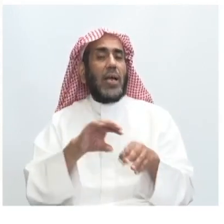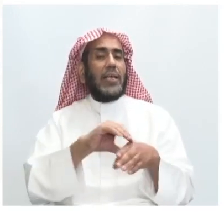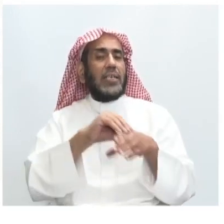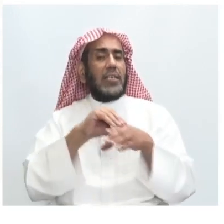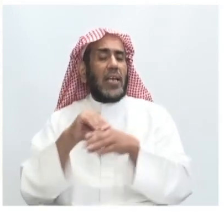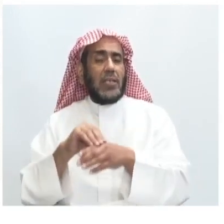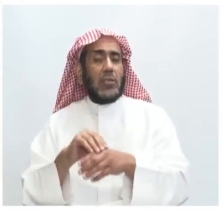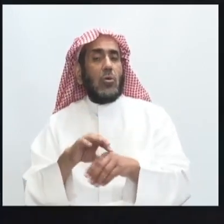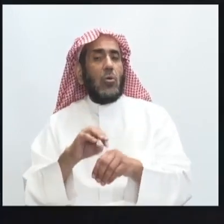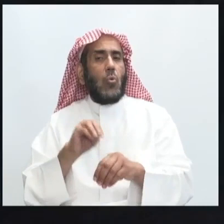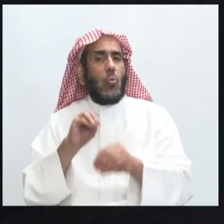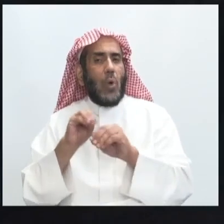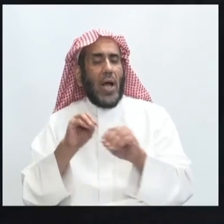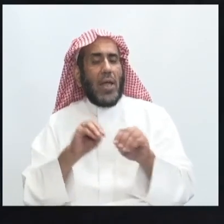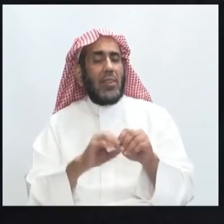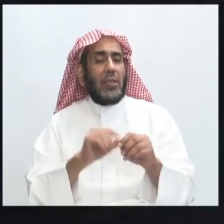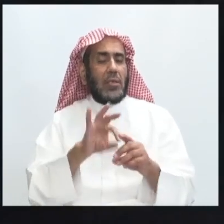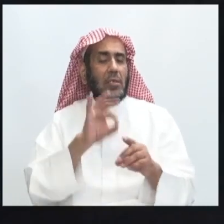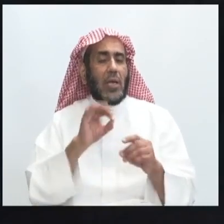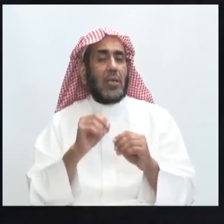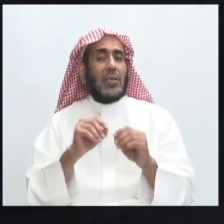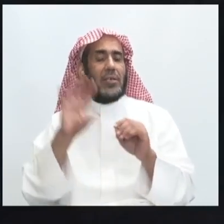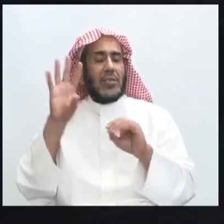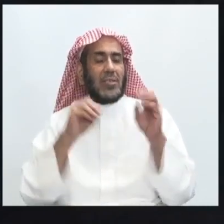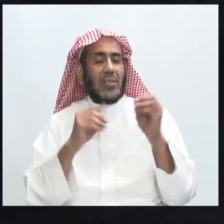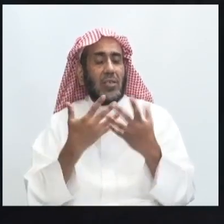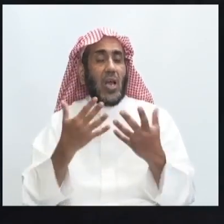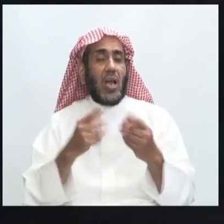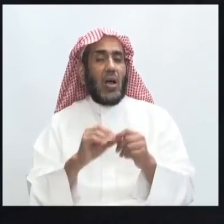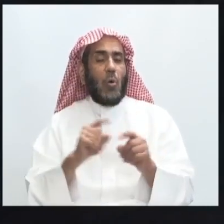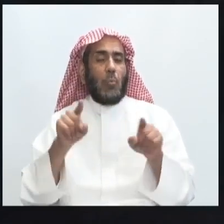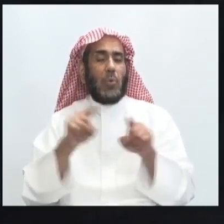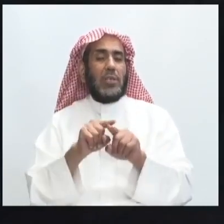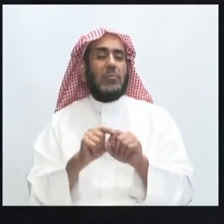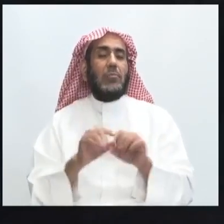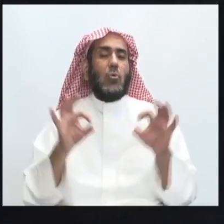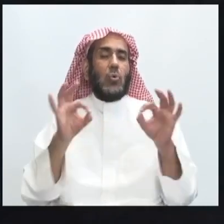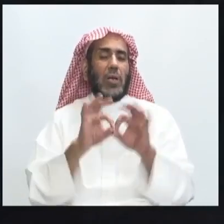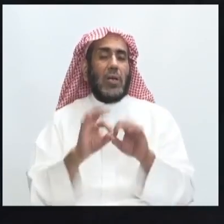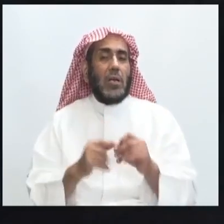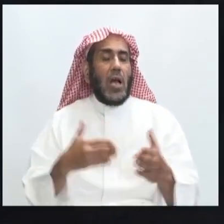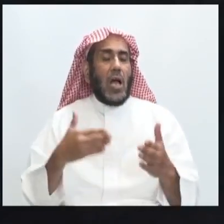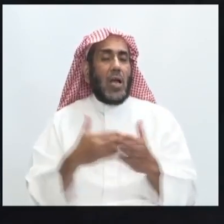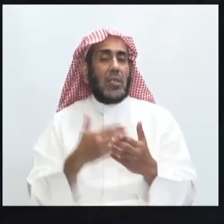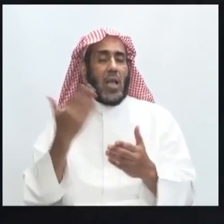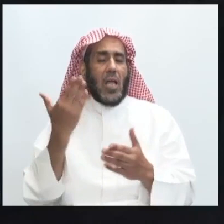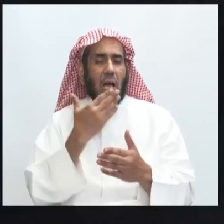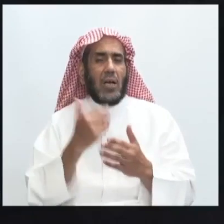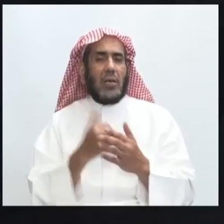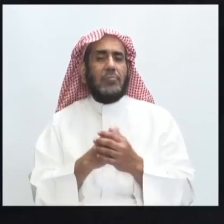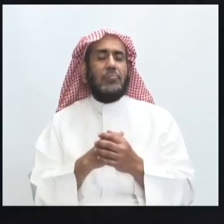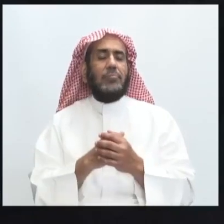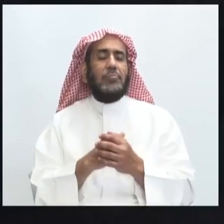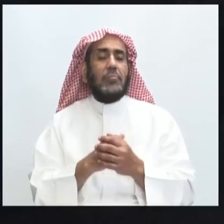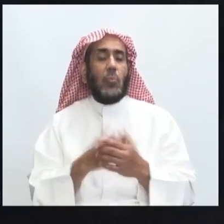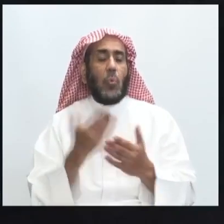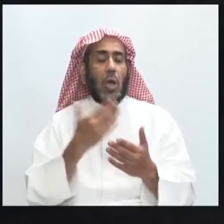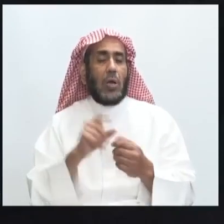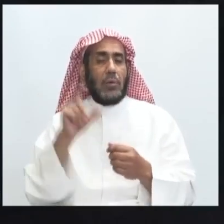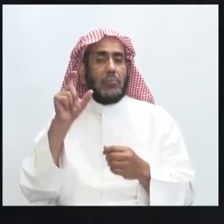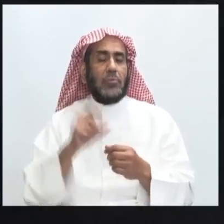وحث اختر قصه شاهقه ومناسبه لابد ان تختار قصه مناسبه وشائق حتى يقراها او حتى تقراها